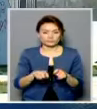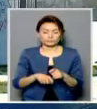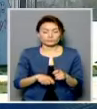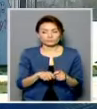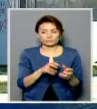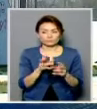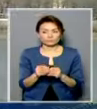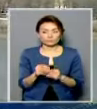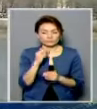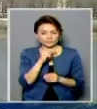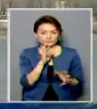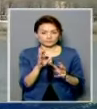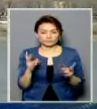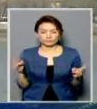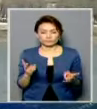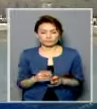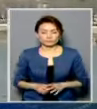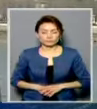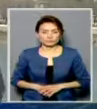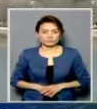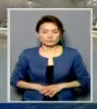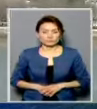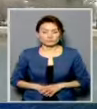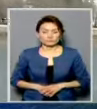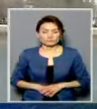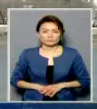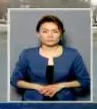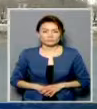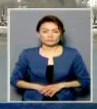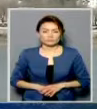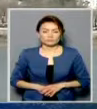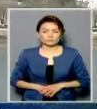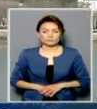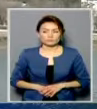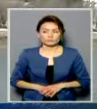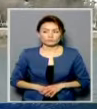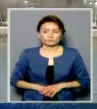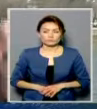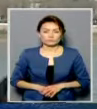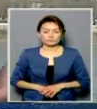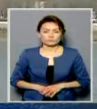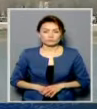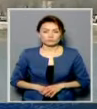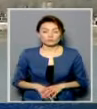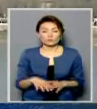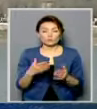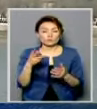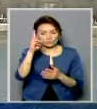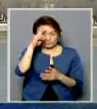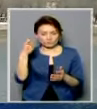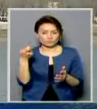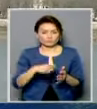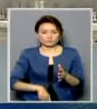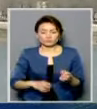за количеством и качеством построенных туалетов. Данные туалеты вообще должны быть открыты. Написано регламент на них